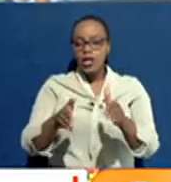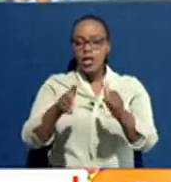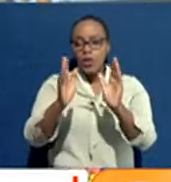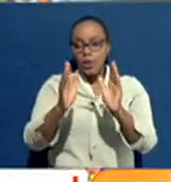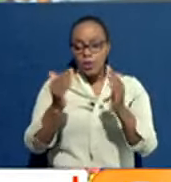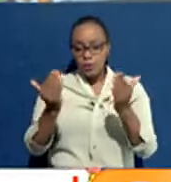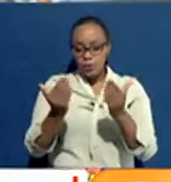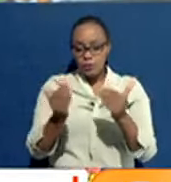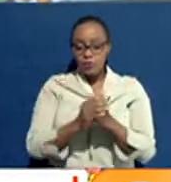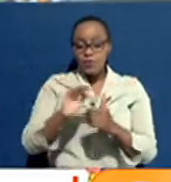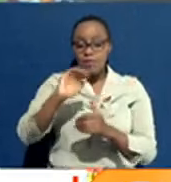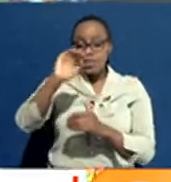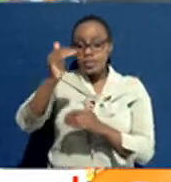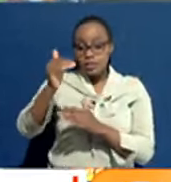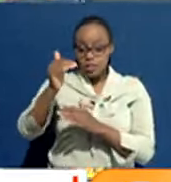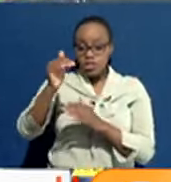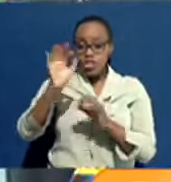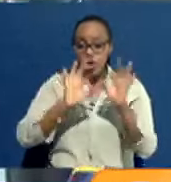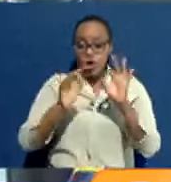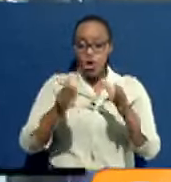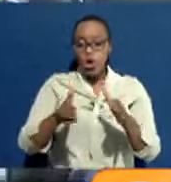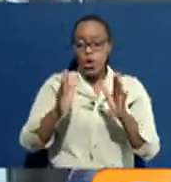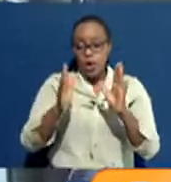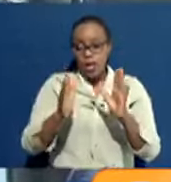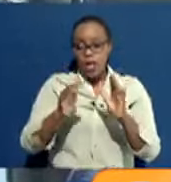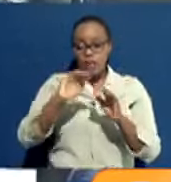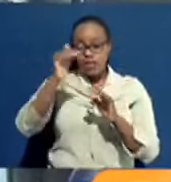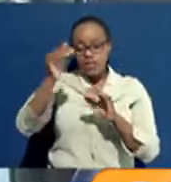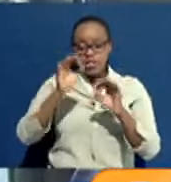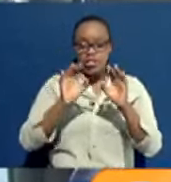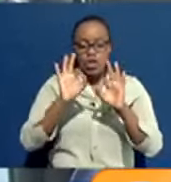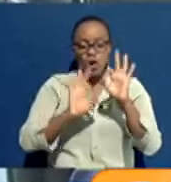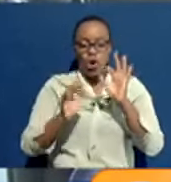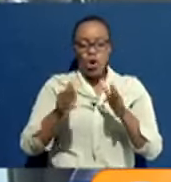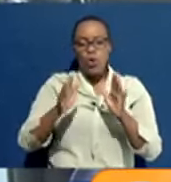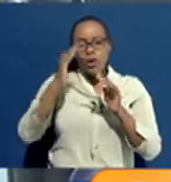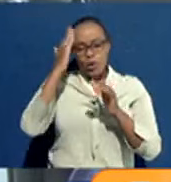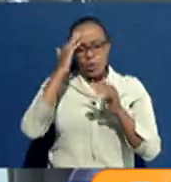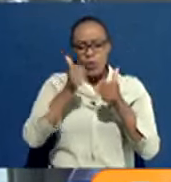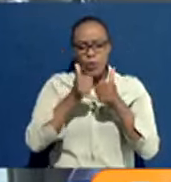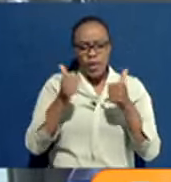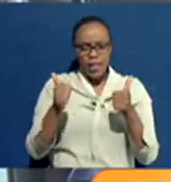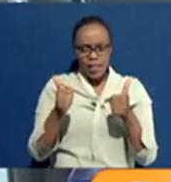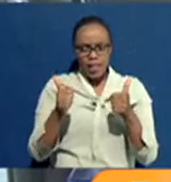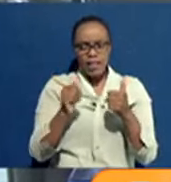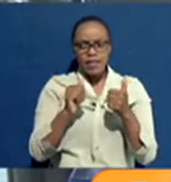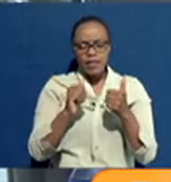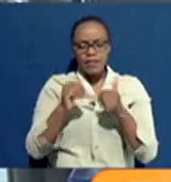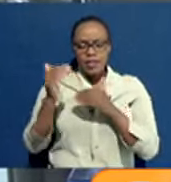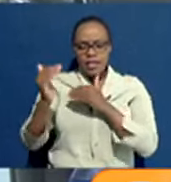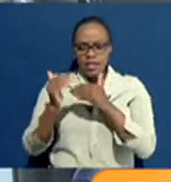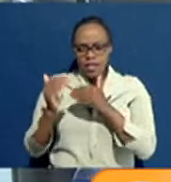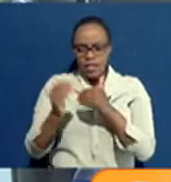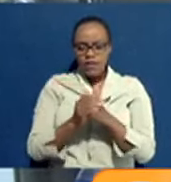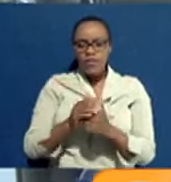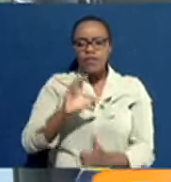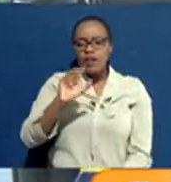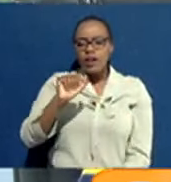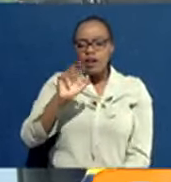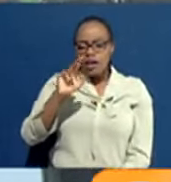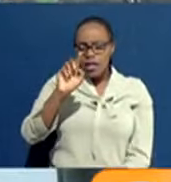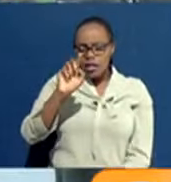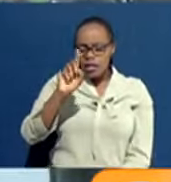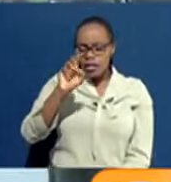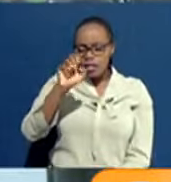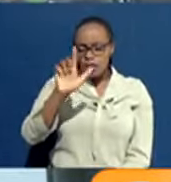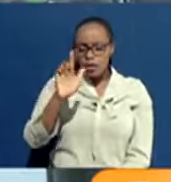la City Hallway, ama barabara ya City Hallway ambayo tunayofahamu hivyo, karibu na Cardinal Otunga, na